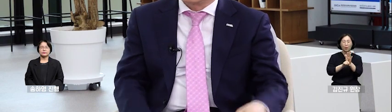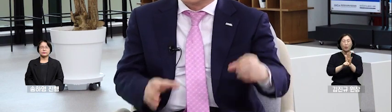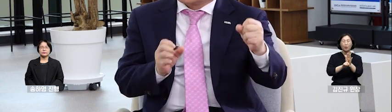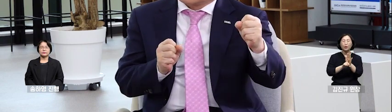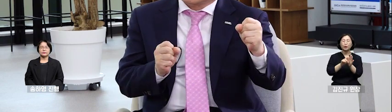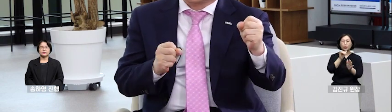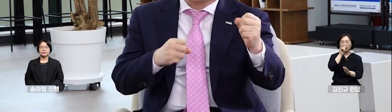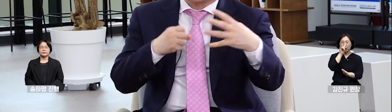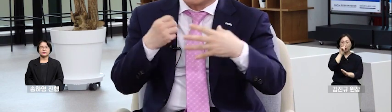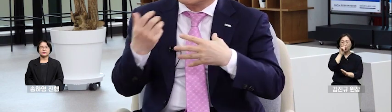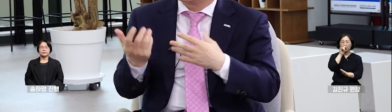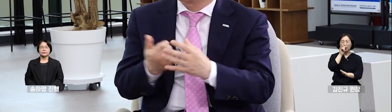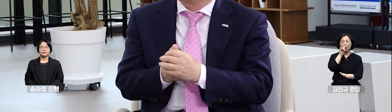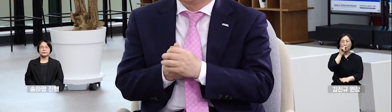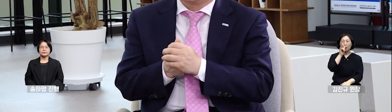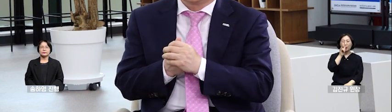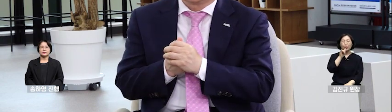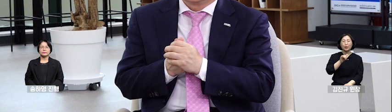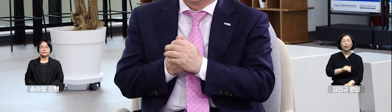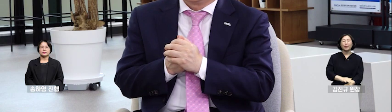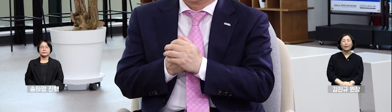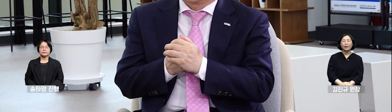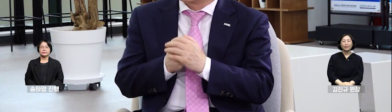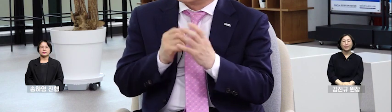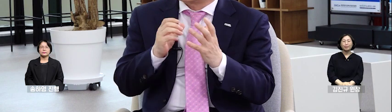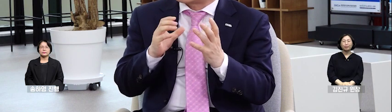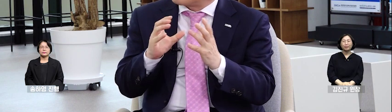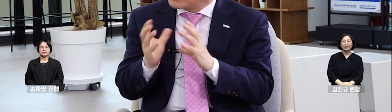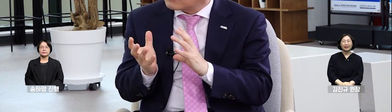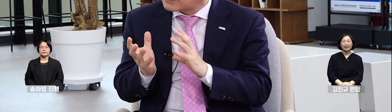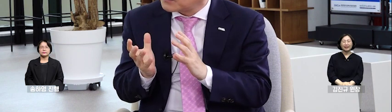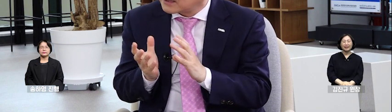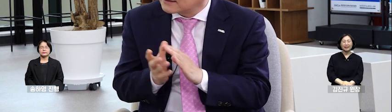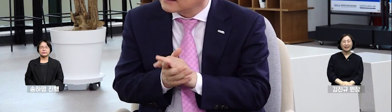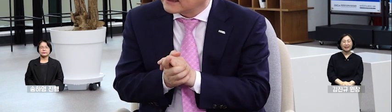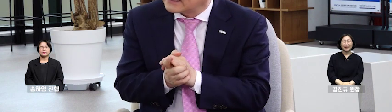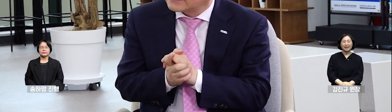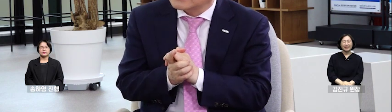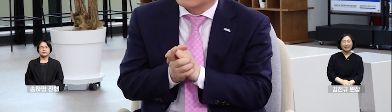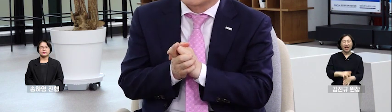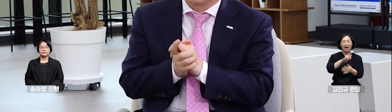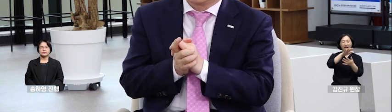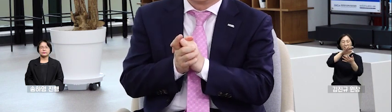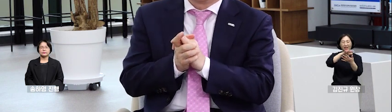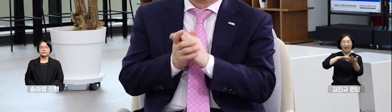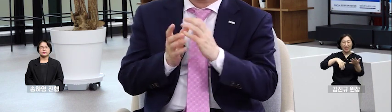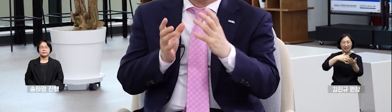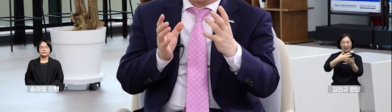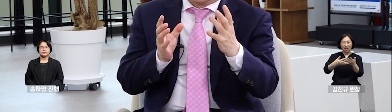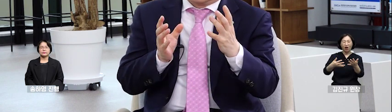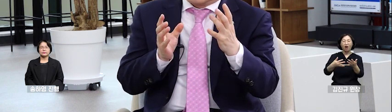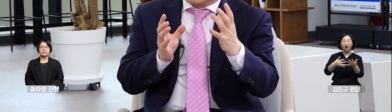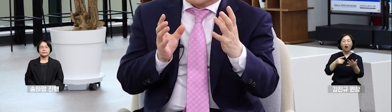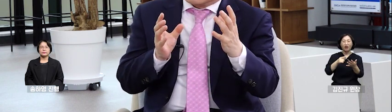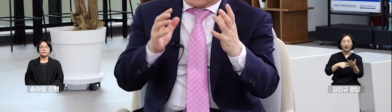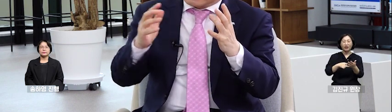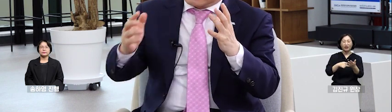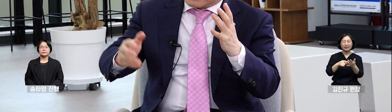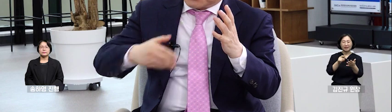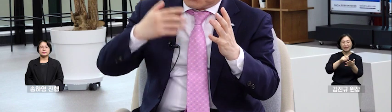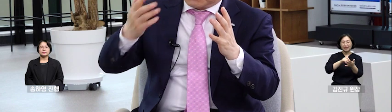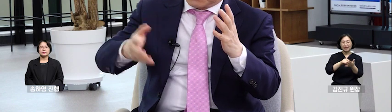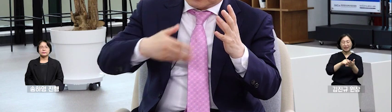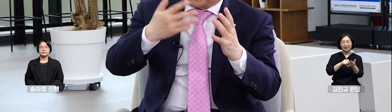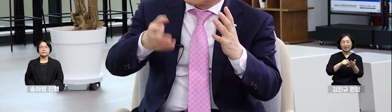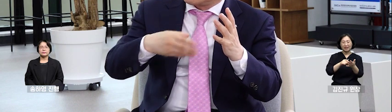그것도 하고 있고 쫌 더 부연 설명하면 이제 저희가 데이터 라벨로 라는 말을 쓰는데 쉽게 말하면 ai 가 베이